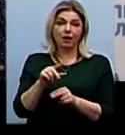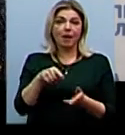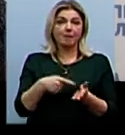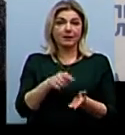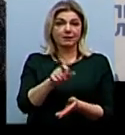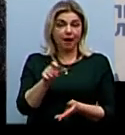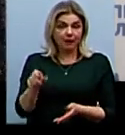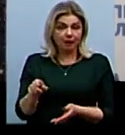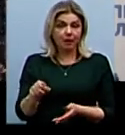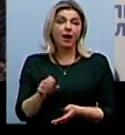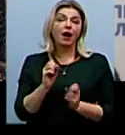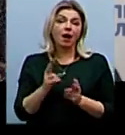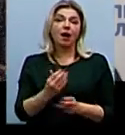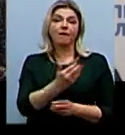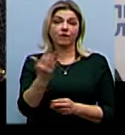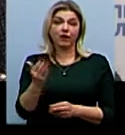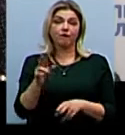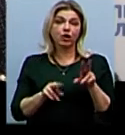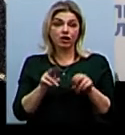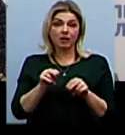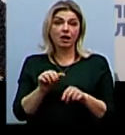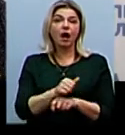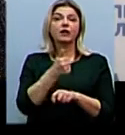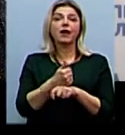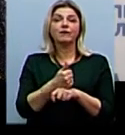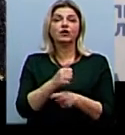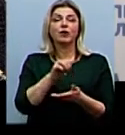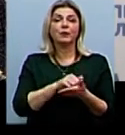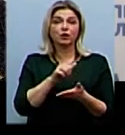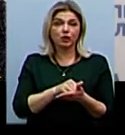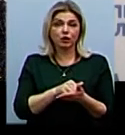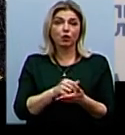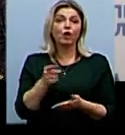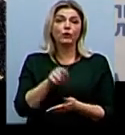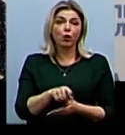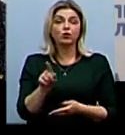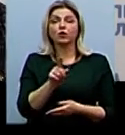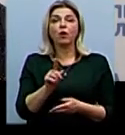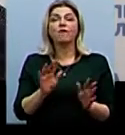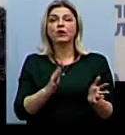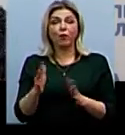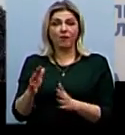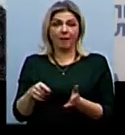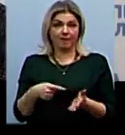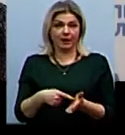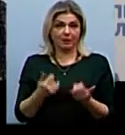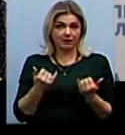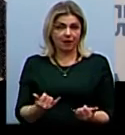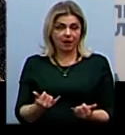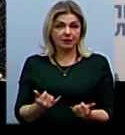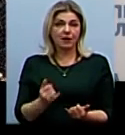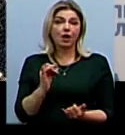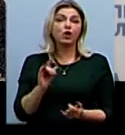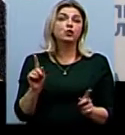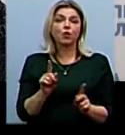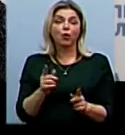І як ви вважаєте найголовнішу причину того, що відбувається в місті зараз, і що